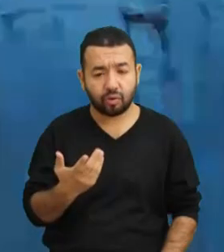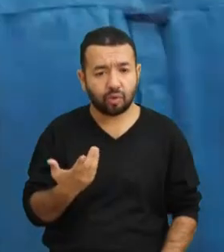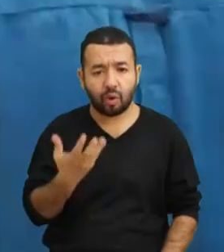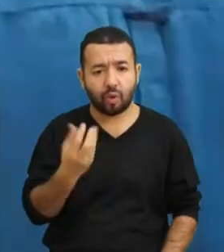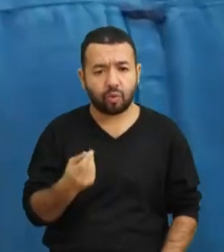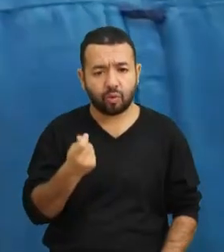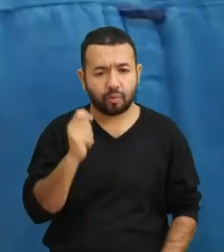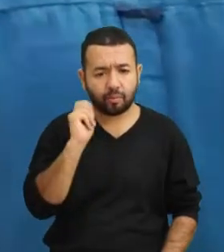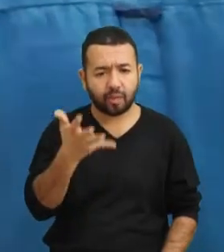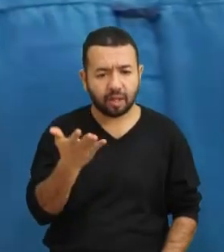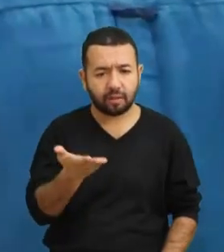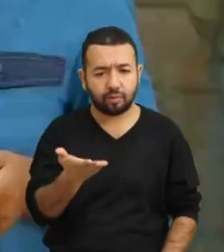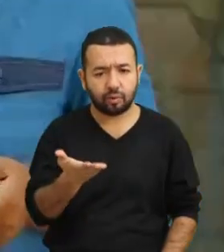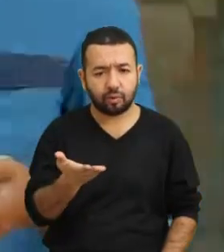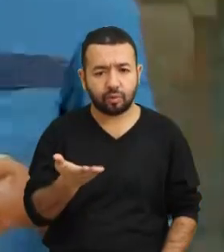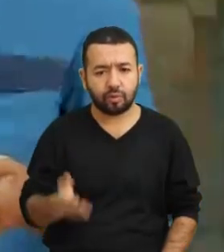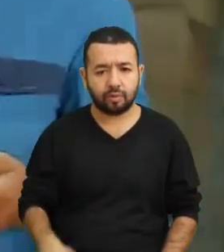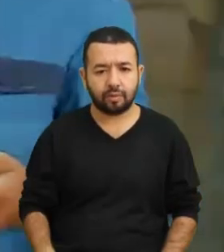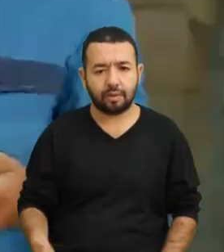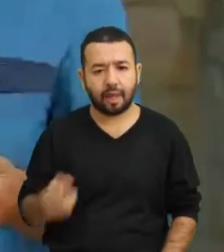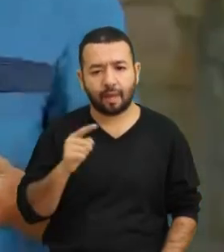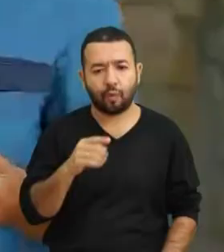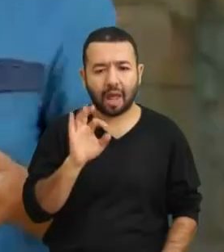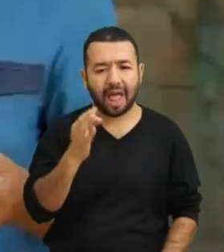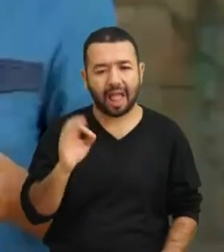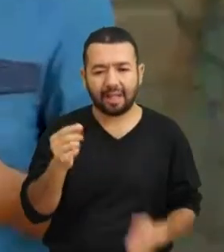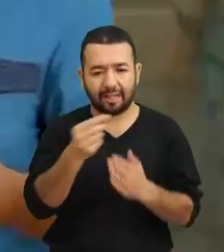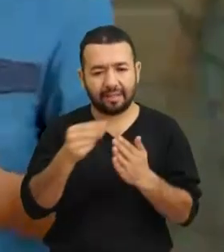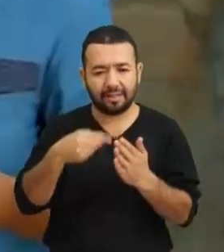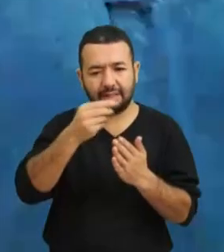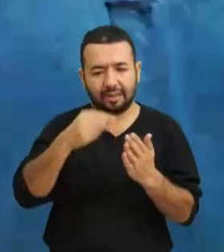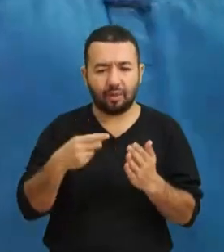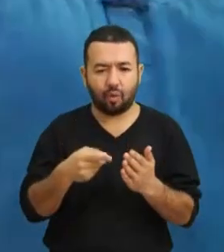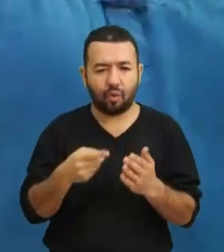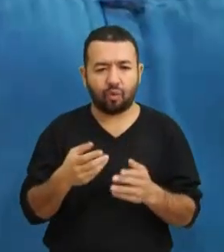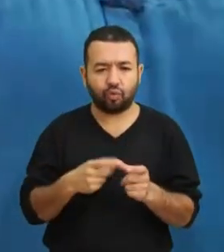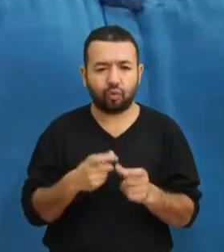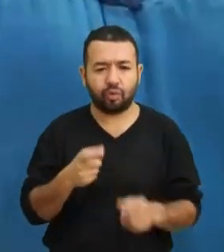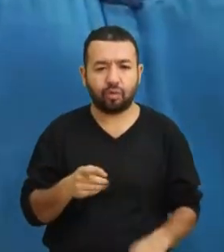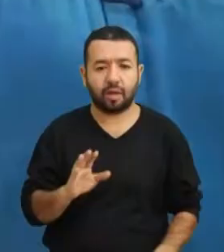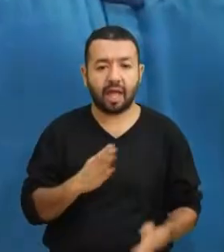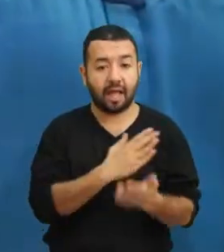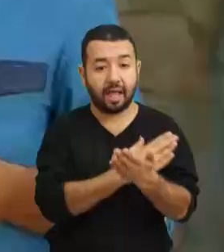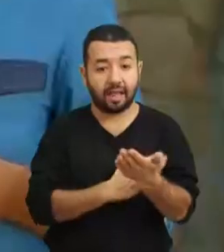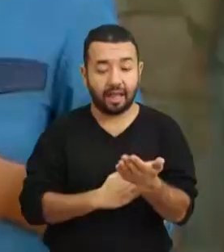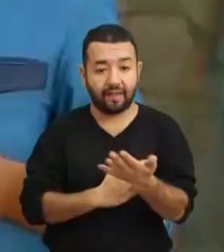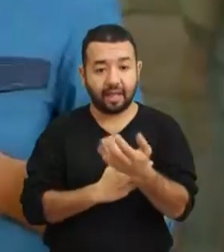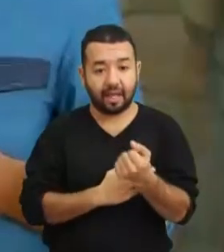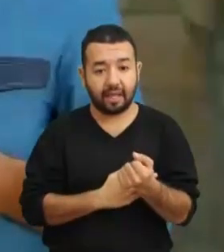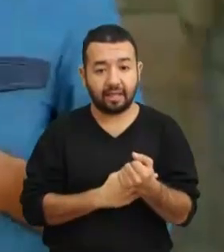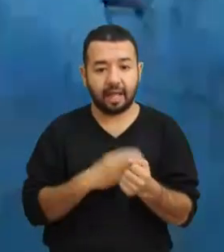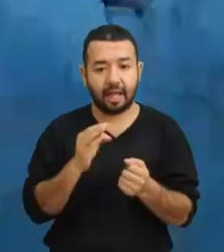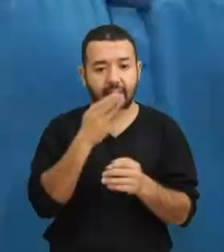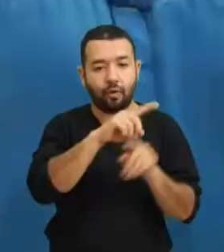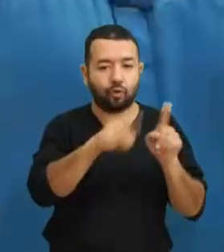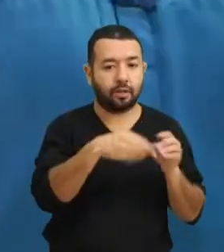Şükrü? Çok para diyorum zarf. Ya bunlar işte altın varaklı falan oluyormuş Şükrü. Ha davetiyeyi al direkt